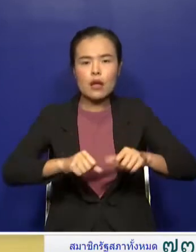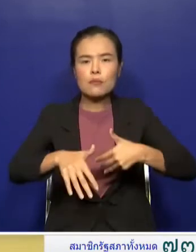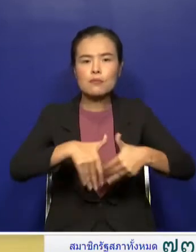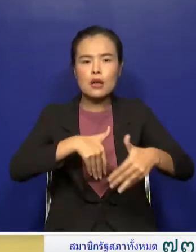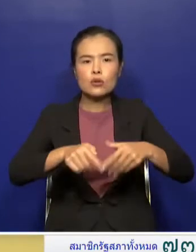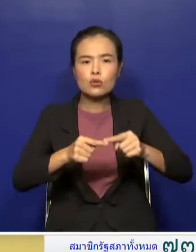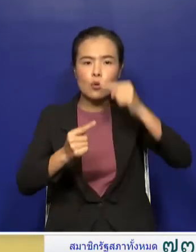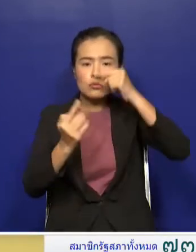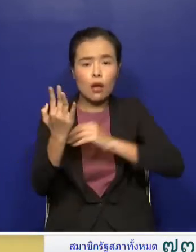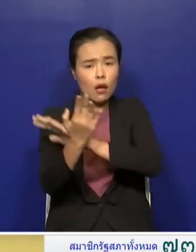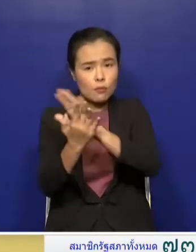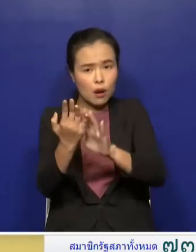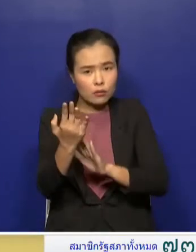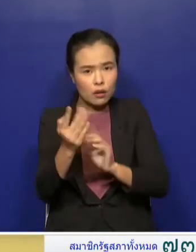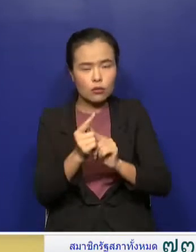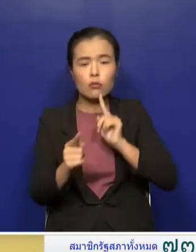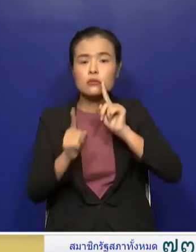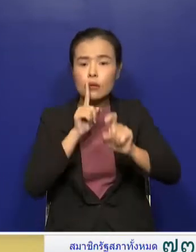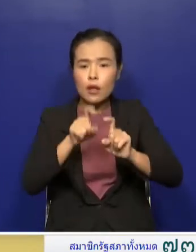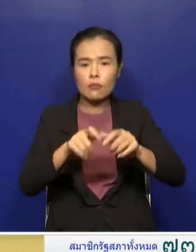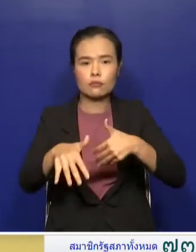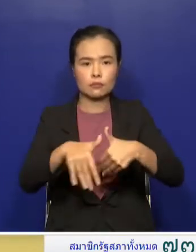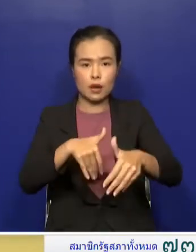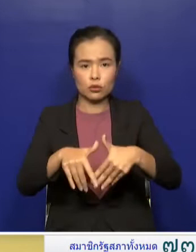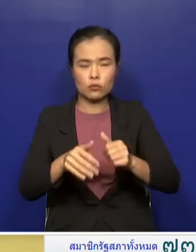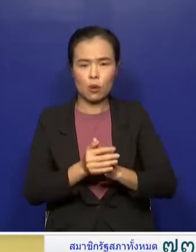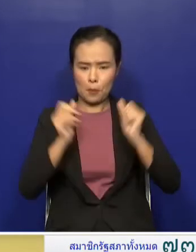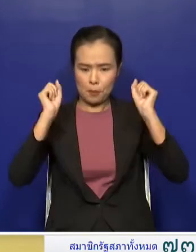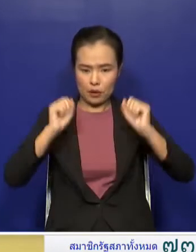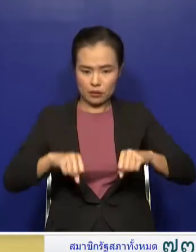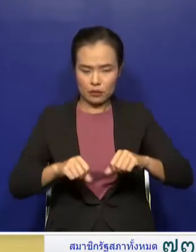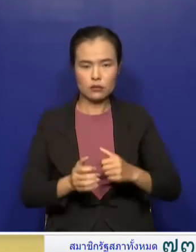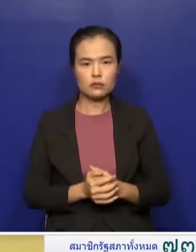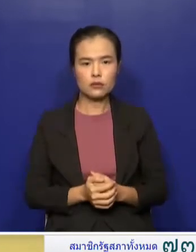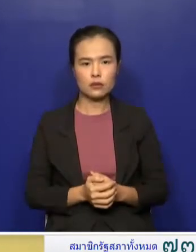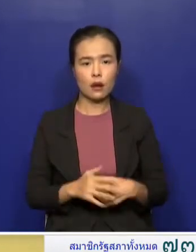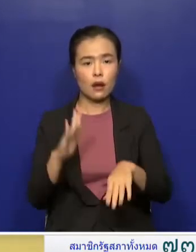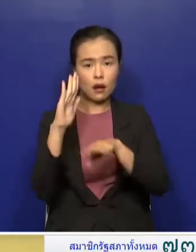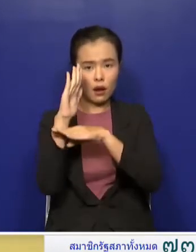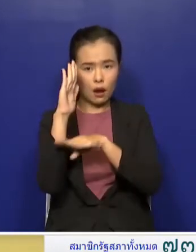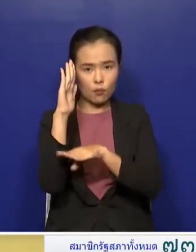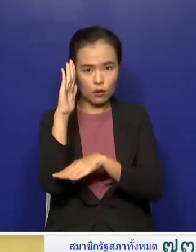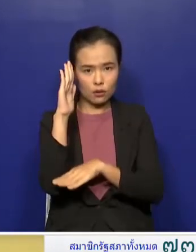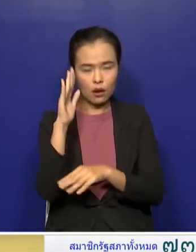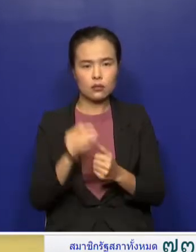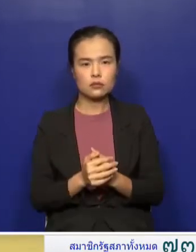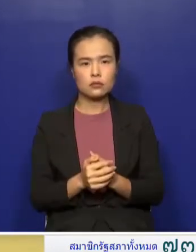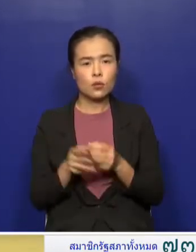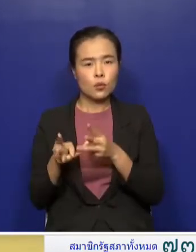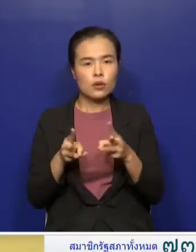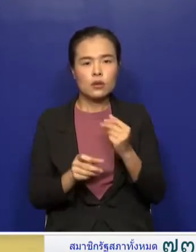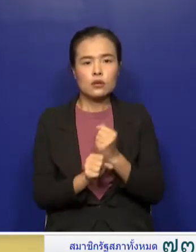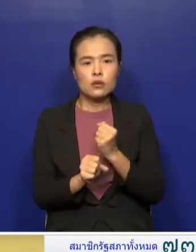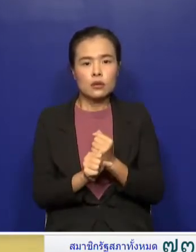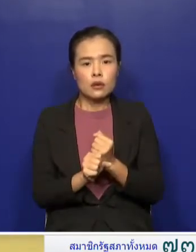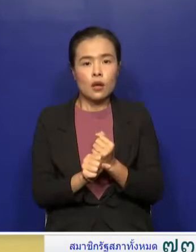ประเทศต้องใช้วิชาร่วมกันคือประชามติไฟนั้นกระบวนการในเชิงกระบวนการเนี่ยเราใช้วิจารญาณ